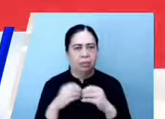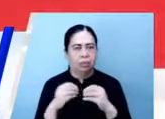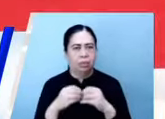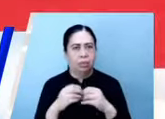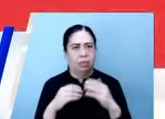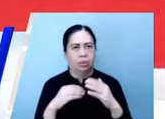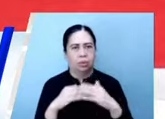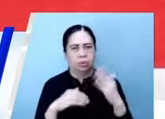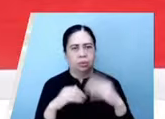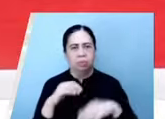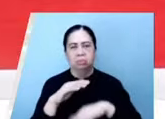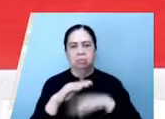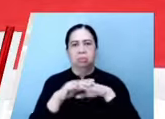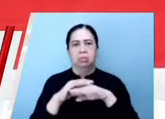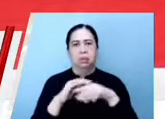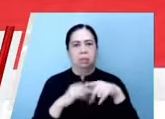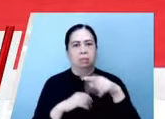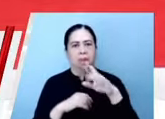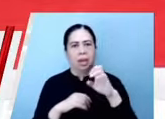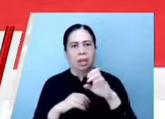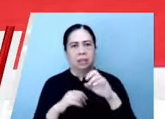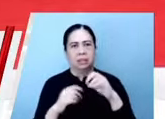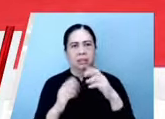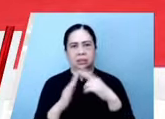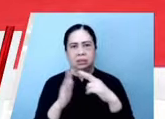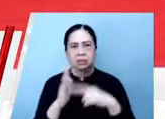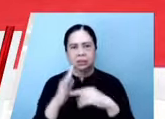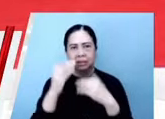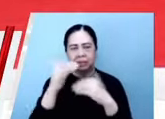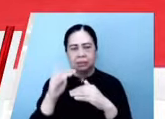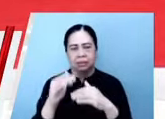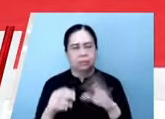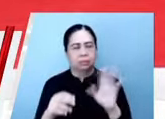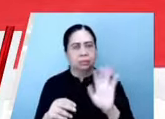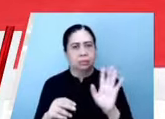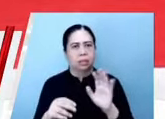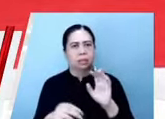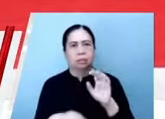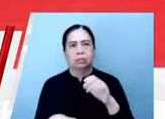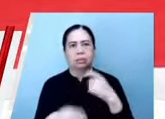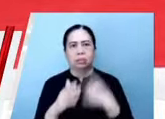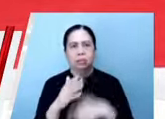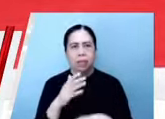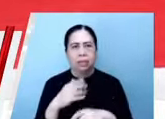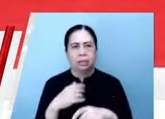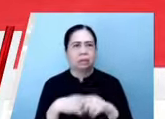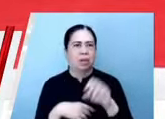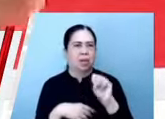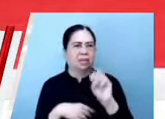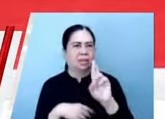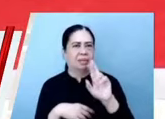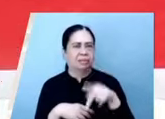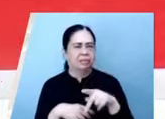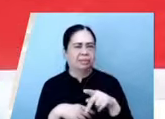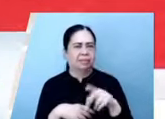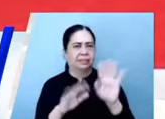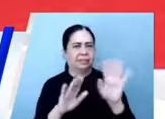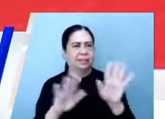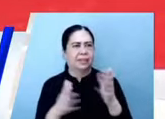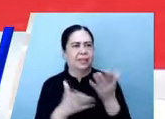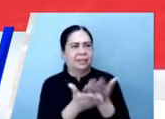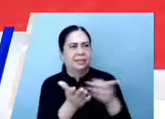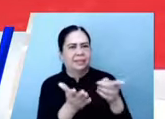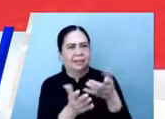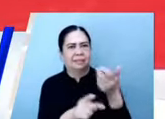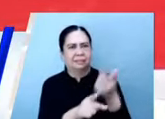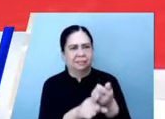Wala kaming plano na magkaroon ng price cap or SRP kasi medyo may mga mabigat din na epekto yan